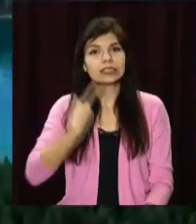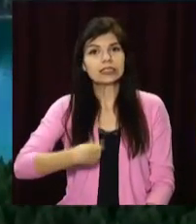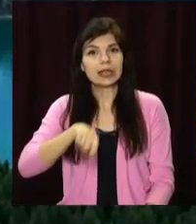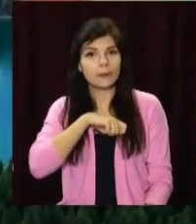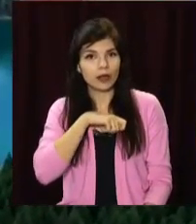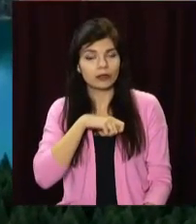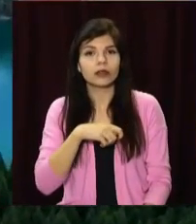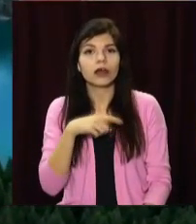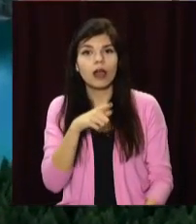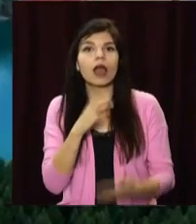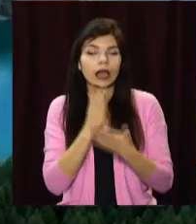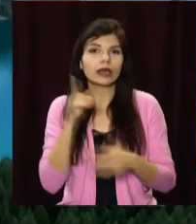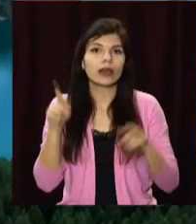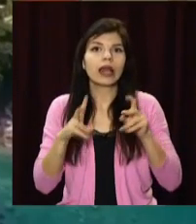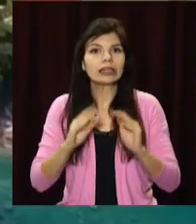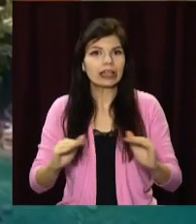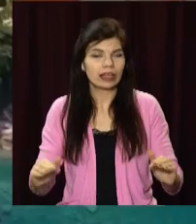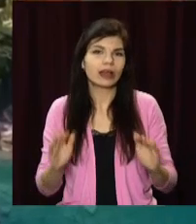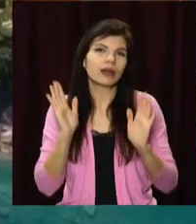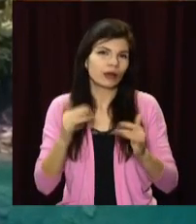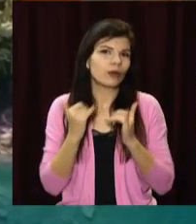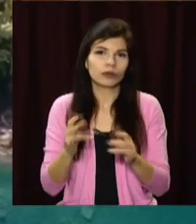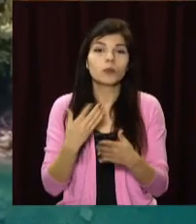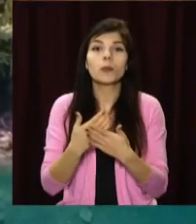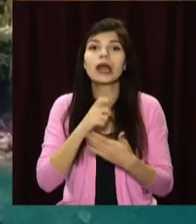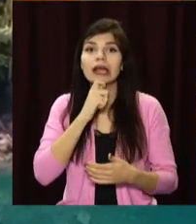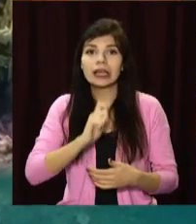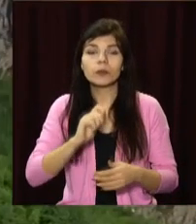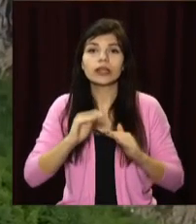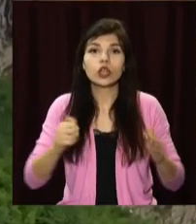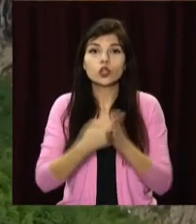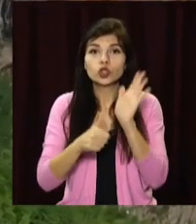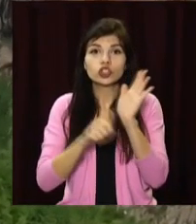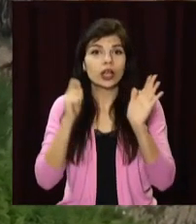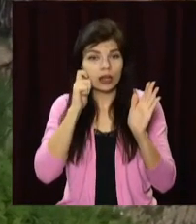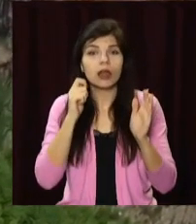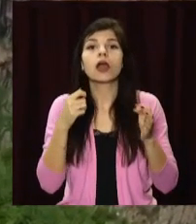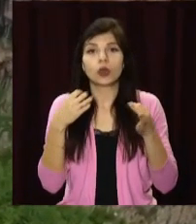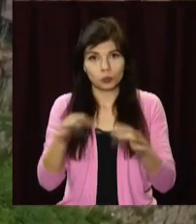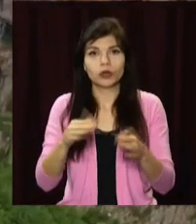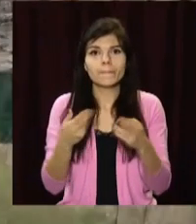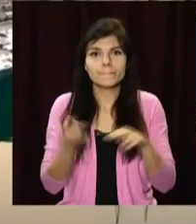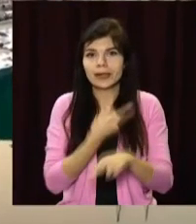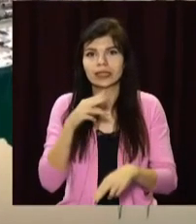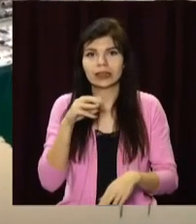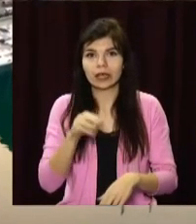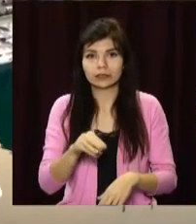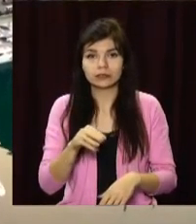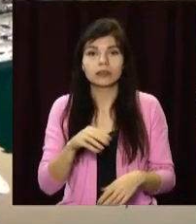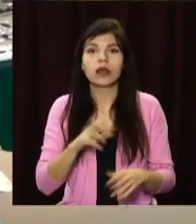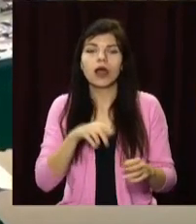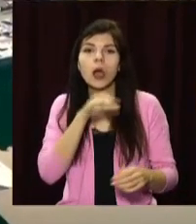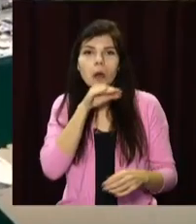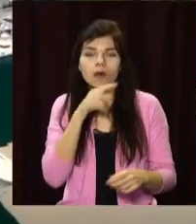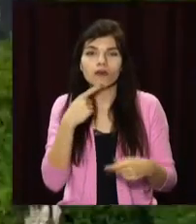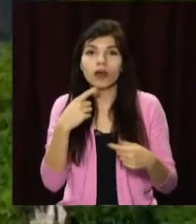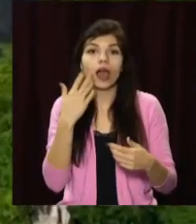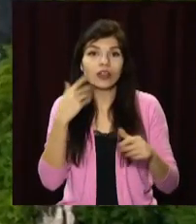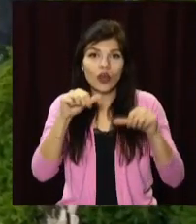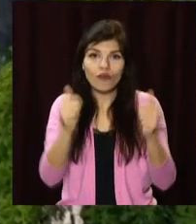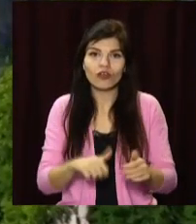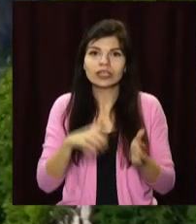Іспанія. Хоча деякі держави роблять виключення для дітей. Наприклад, до Єгипту дітей до 6 років пускають без тестування. Також